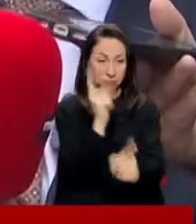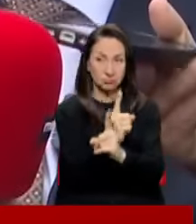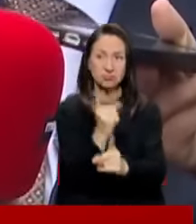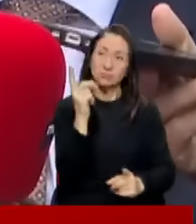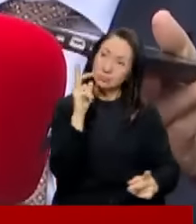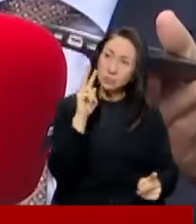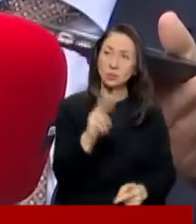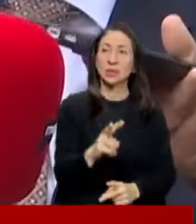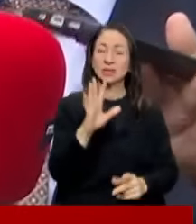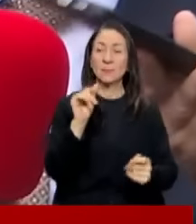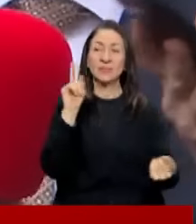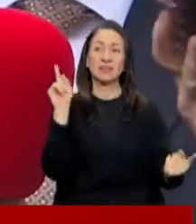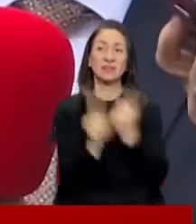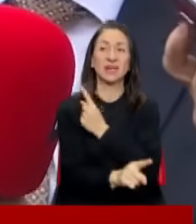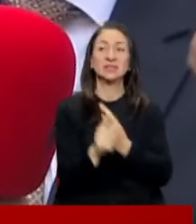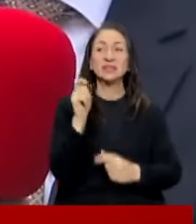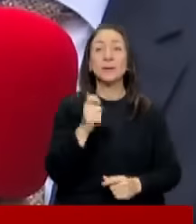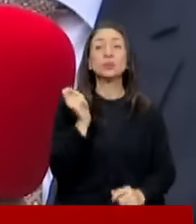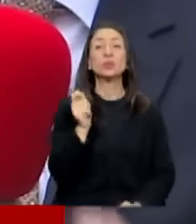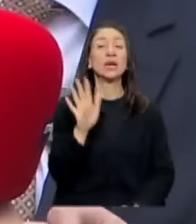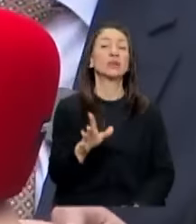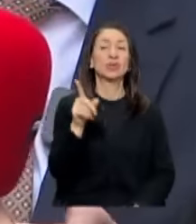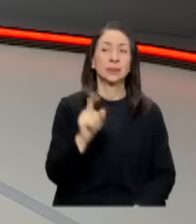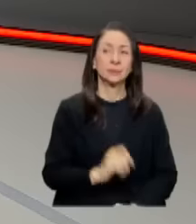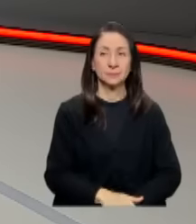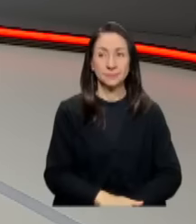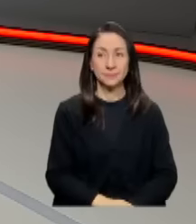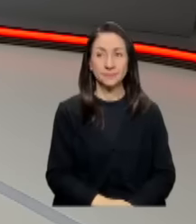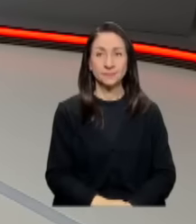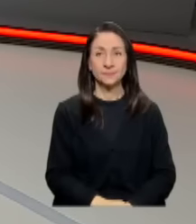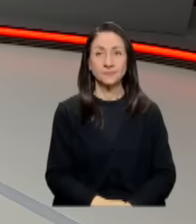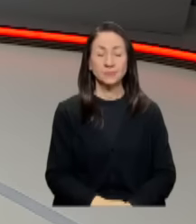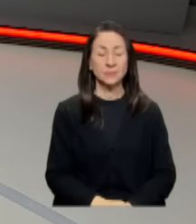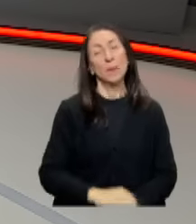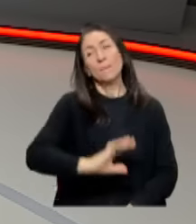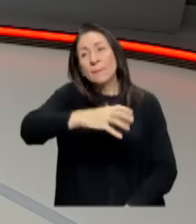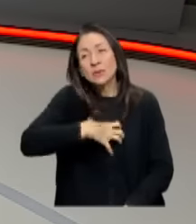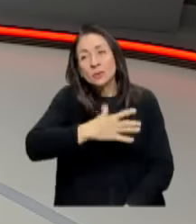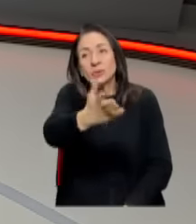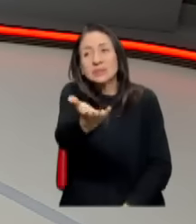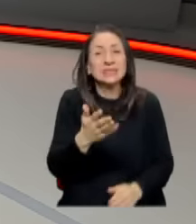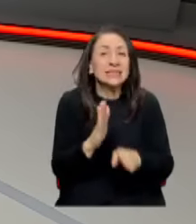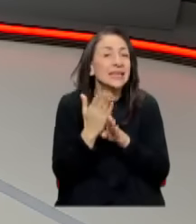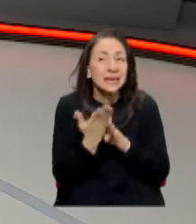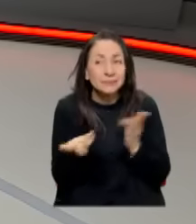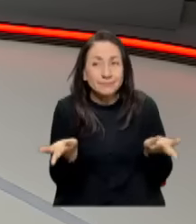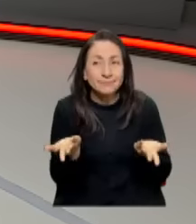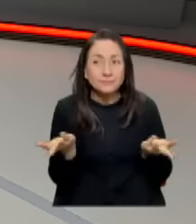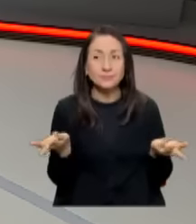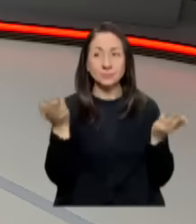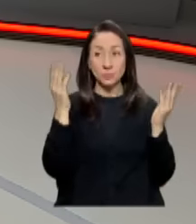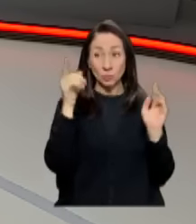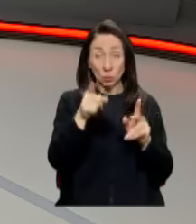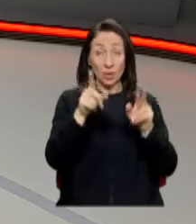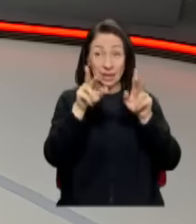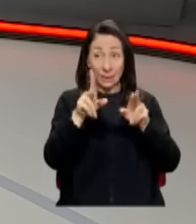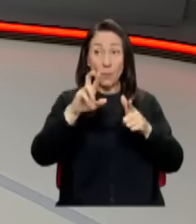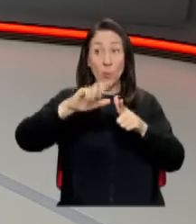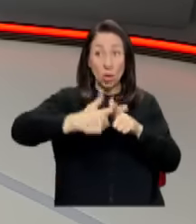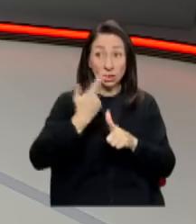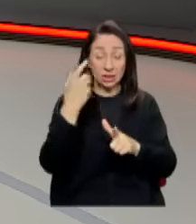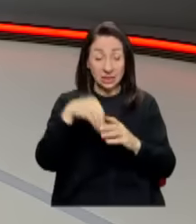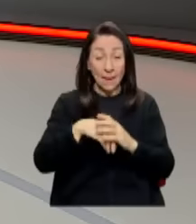bulacak, tam tersine hareket etmek zorunda kalacaklar. Şimdi efendim, patron sizsiniz. Neden? Bu türden